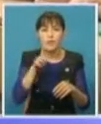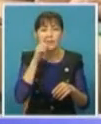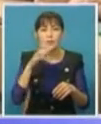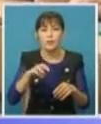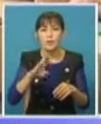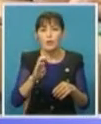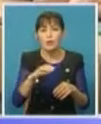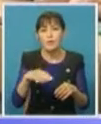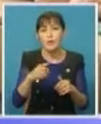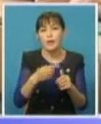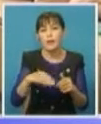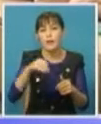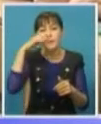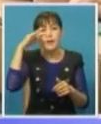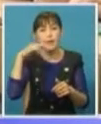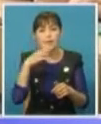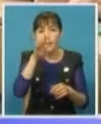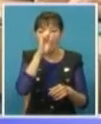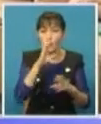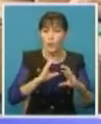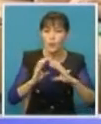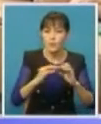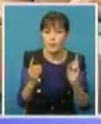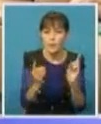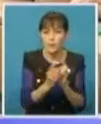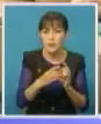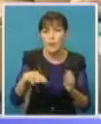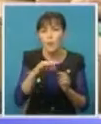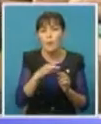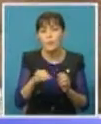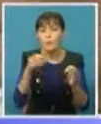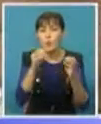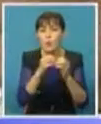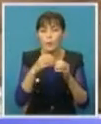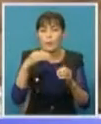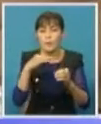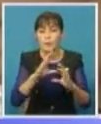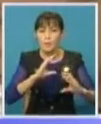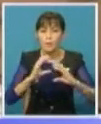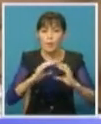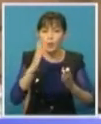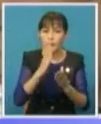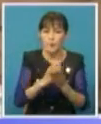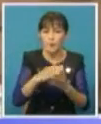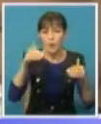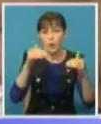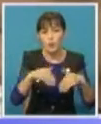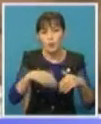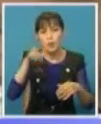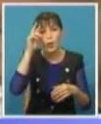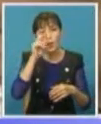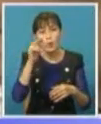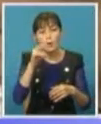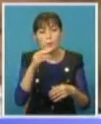Әуезов атындағы Оңтүстік Қазақстан мемлекеттік университетінде бас қосты. Облысымызда 10-нан астам жоғарғы оқу орындары бар болса, колледждерде білім